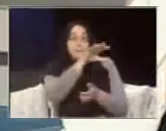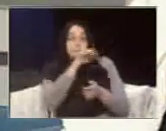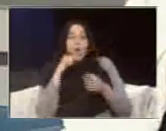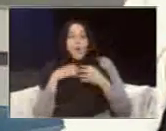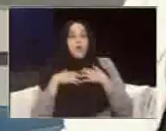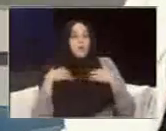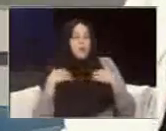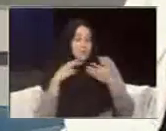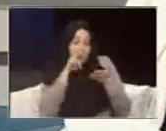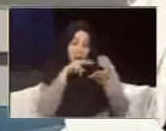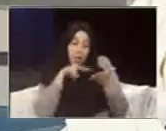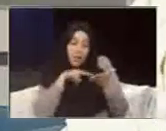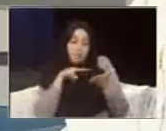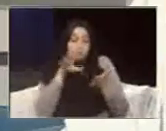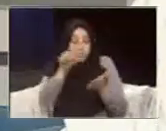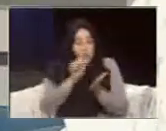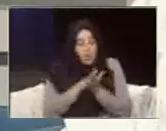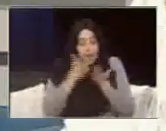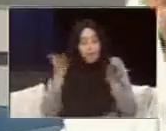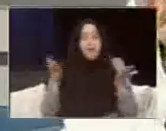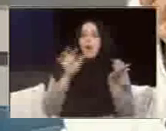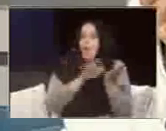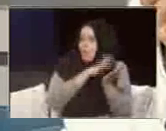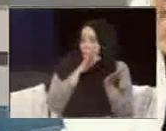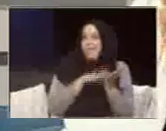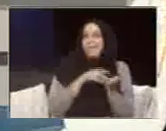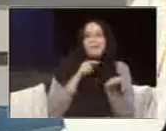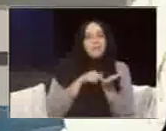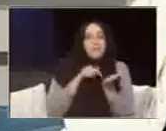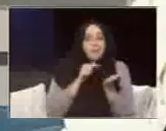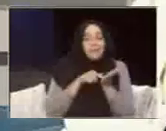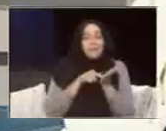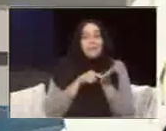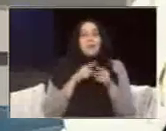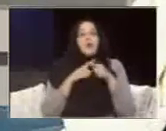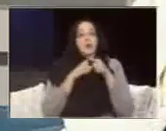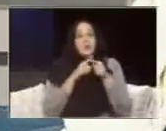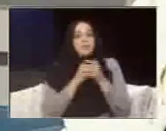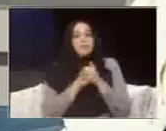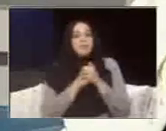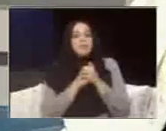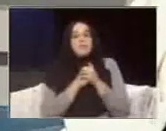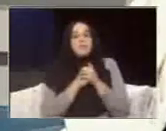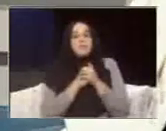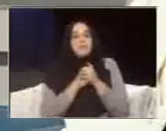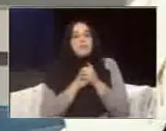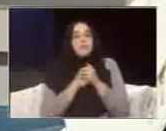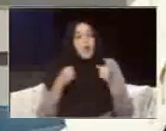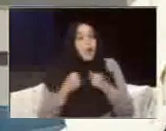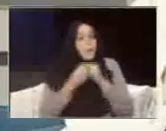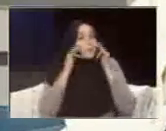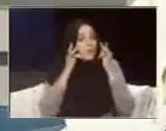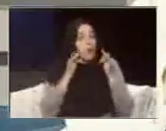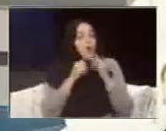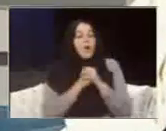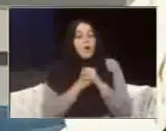العلم ويقرأ في كتاب الله المنشور أو في كتاب الله المستور، ولكن في الوقت